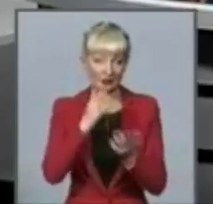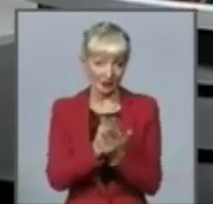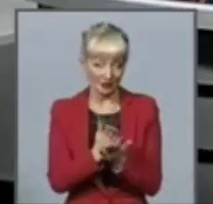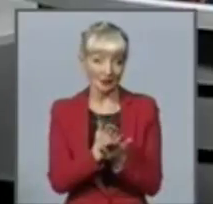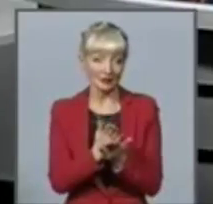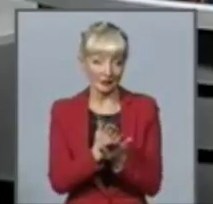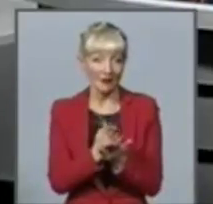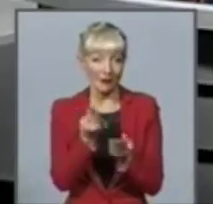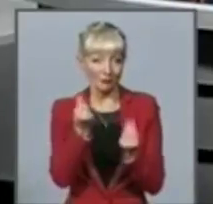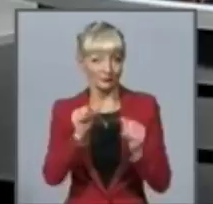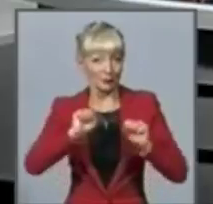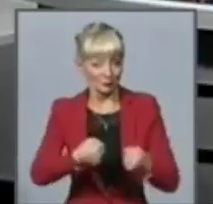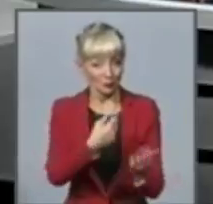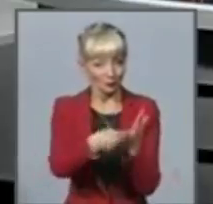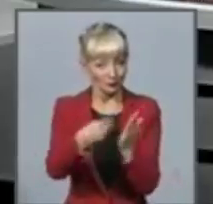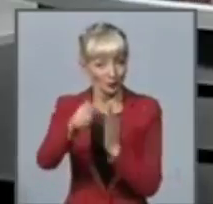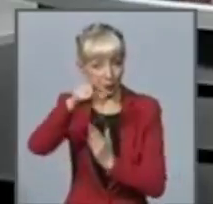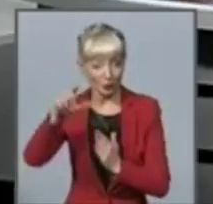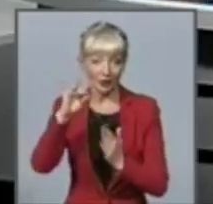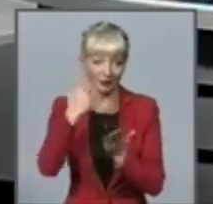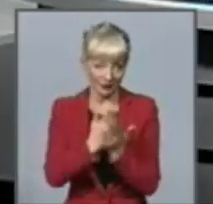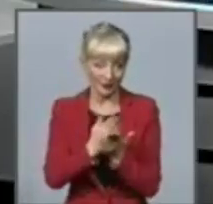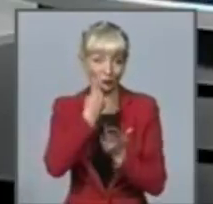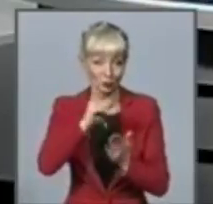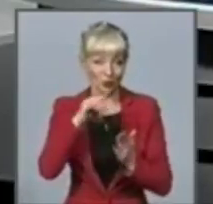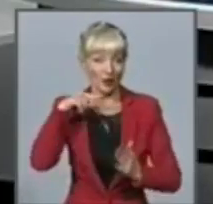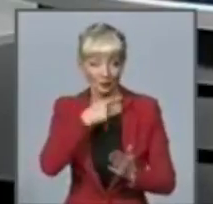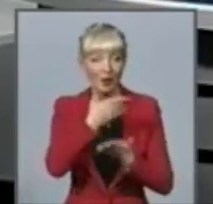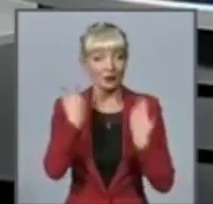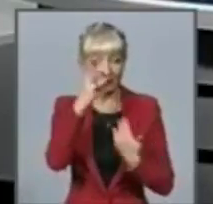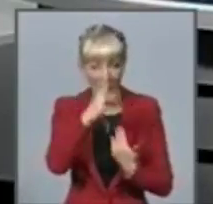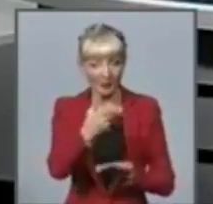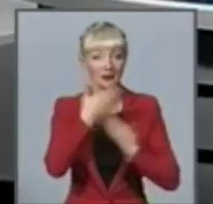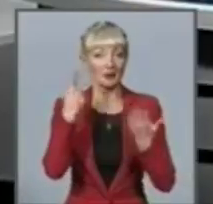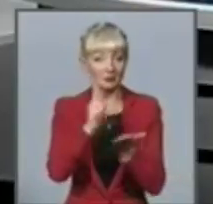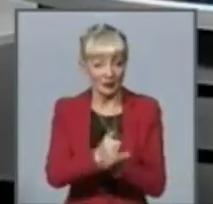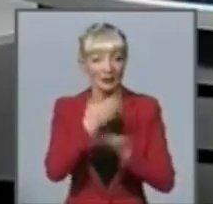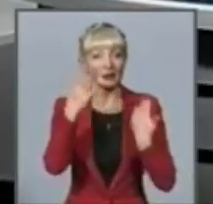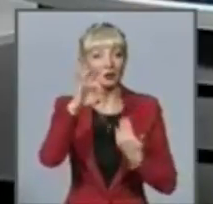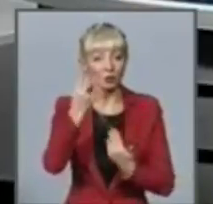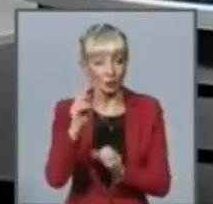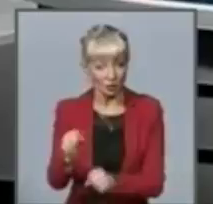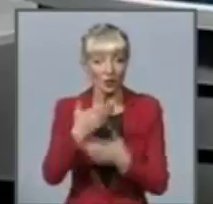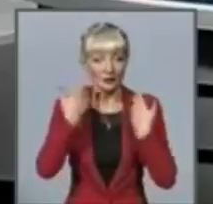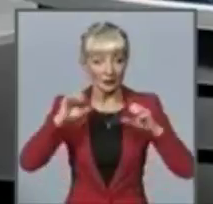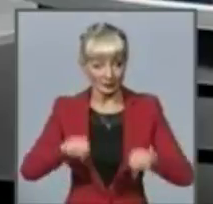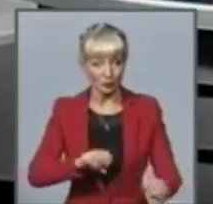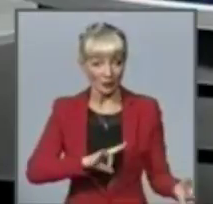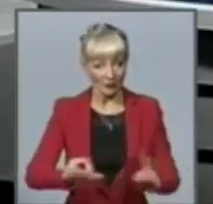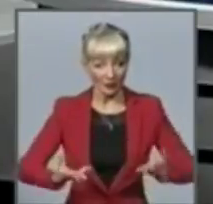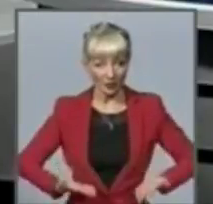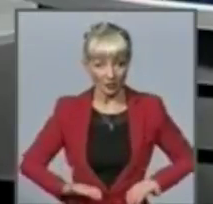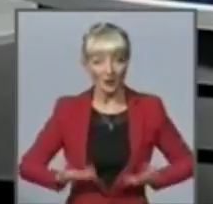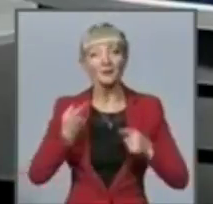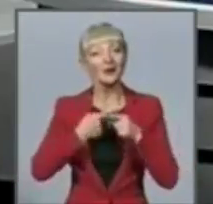купівельна спроможність громадян, це є зростання економіки. Немає зарплатні, немає пенсій, немає соціального захисту, немає можливості нормально жити. Ну